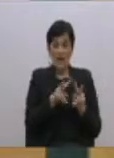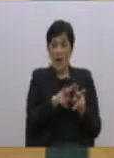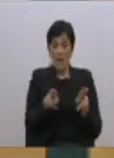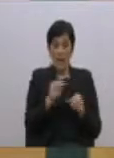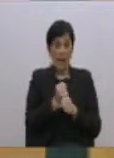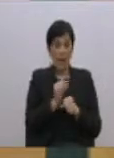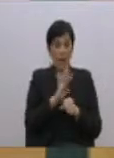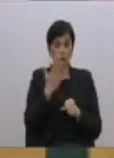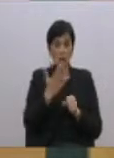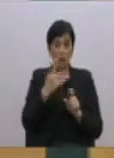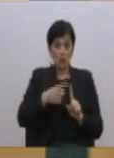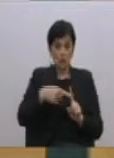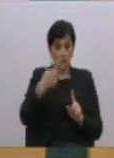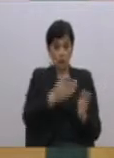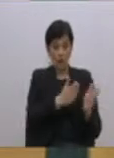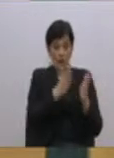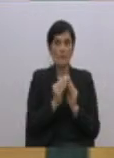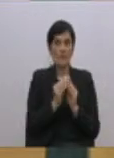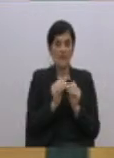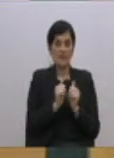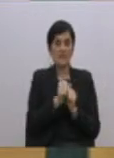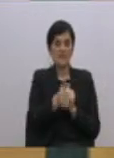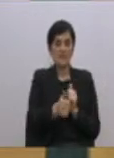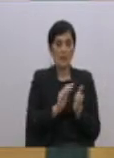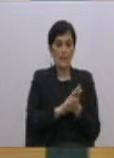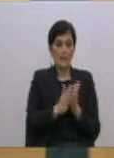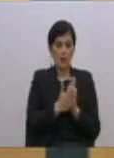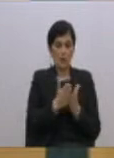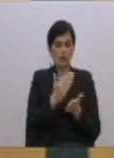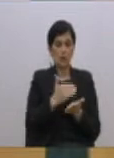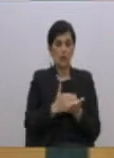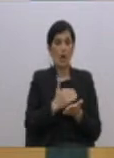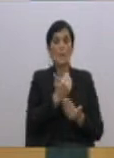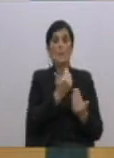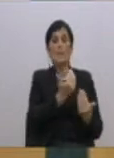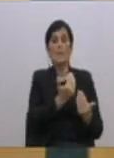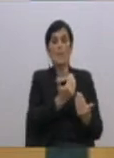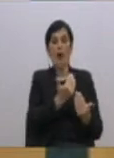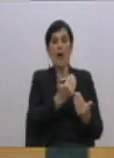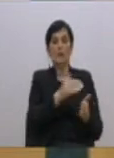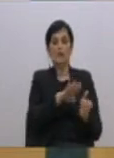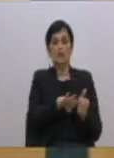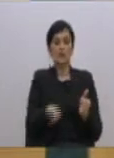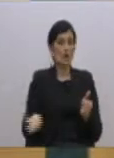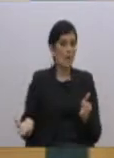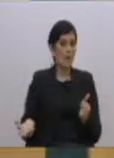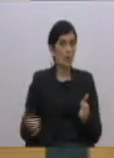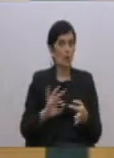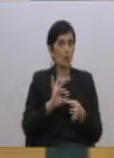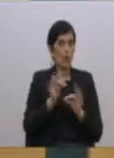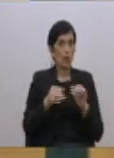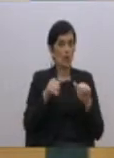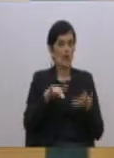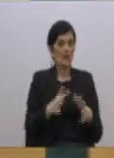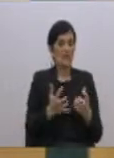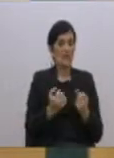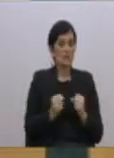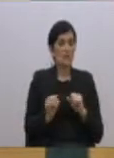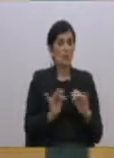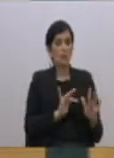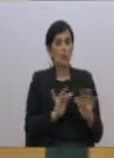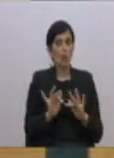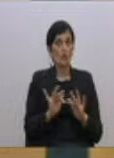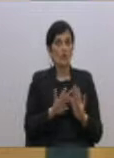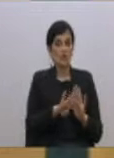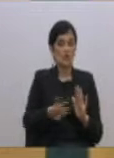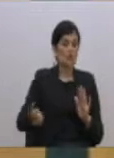თუ შემდგომ ეტაპზეც იგივე დაუდგინეთ, იგი შედეგი დადგება, რომ მოხდება მათი ჩამოშორება კონკრეტული გადაწყვეტილების მიღების პროცესისგან.